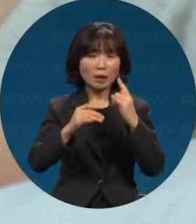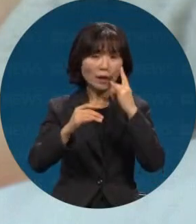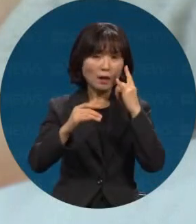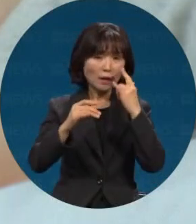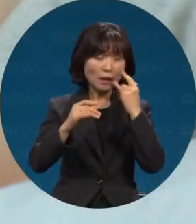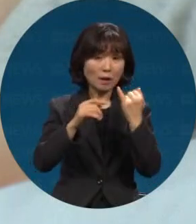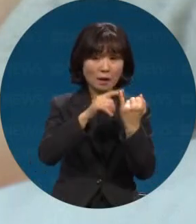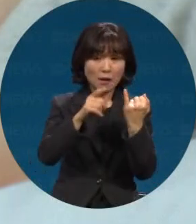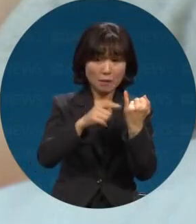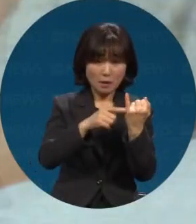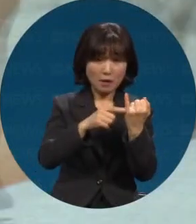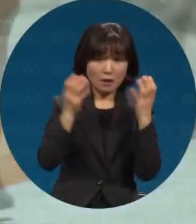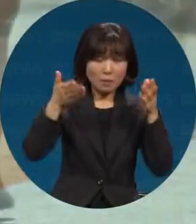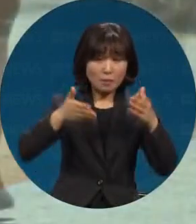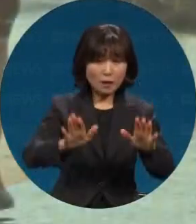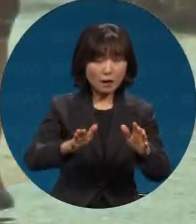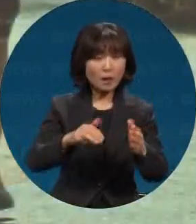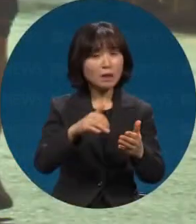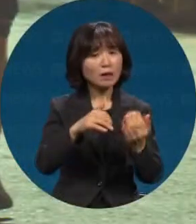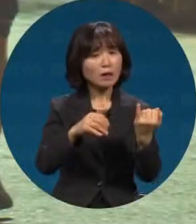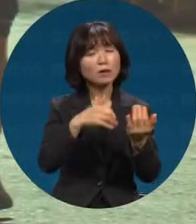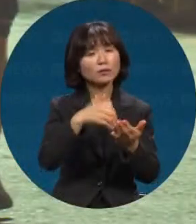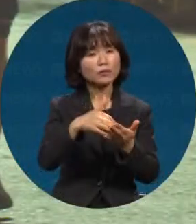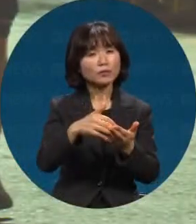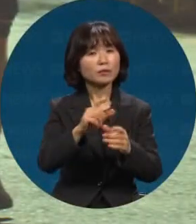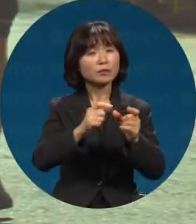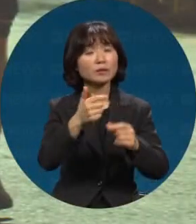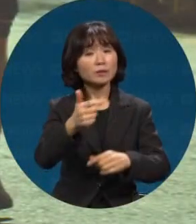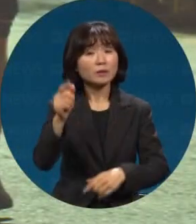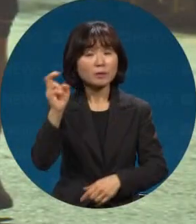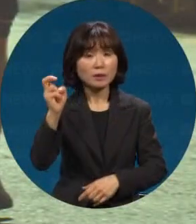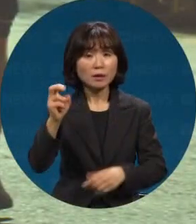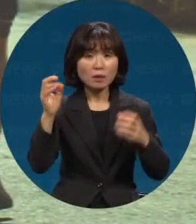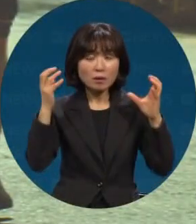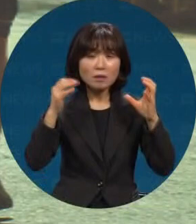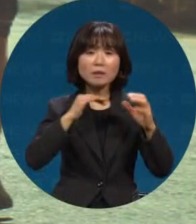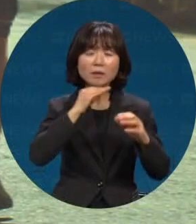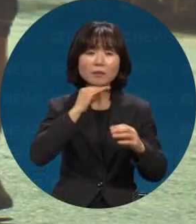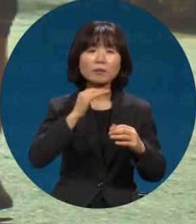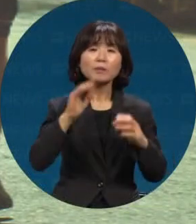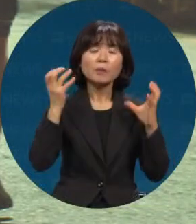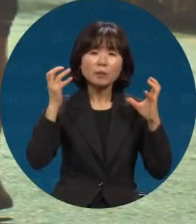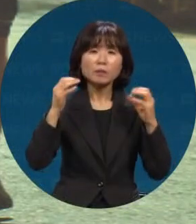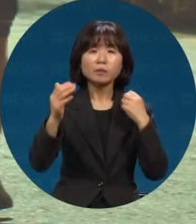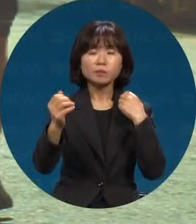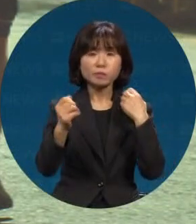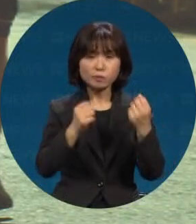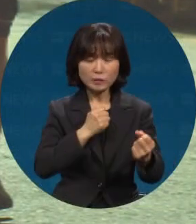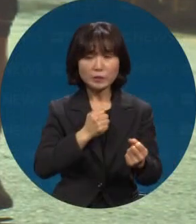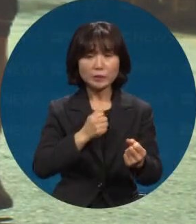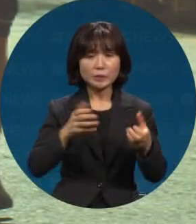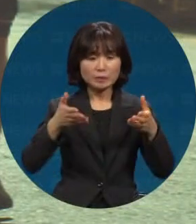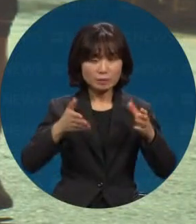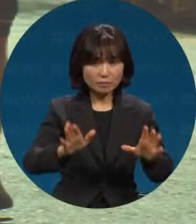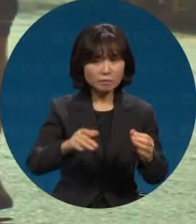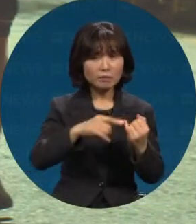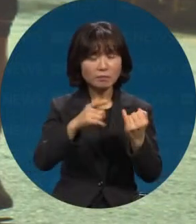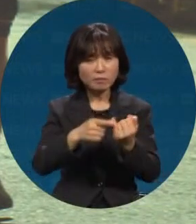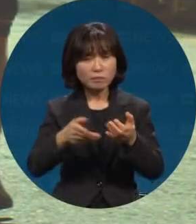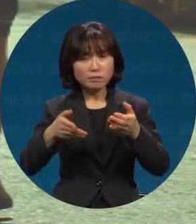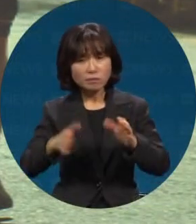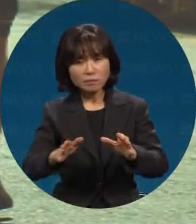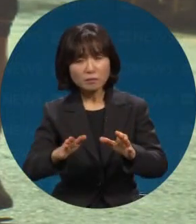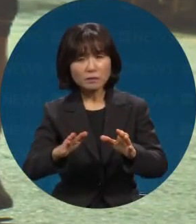것으로 추정이 되는데요 어린 나이에 임신과 출산을 겪으며 심적인 부담은 물론이고